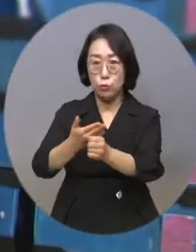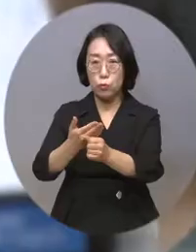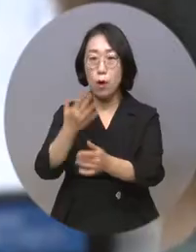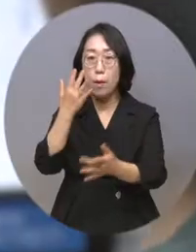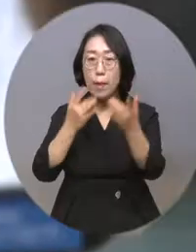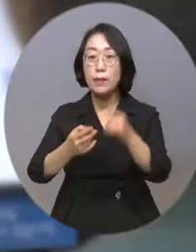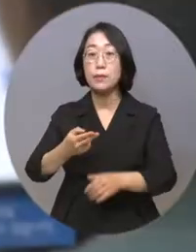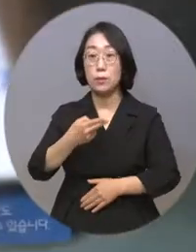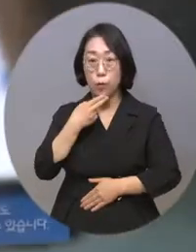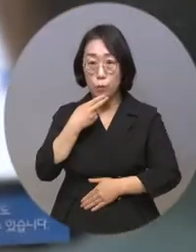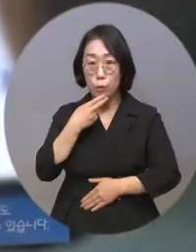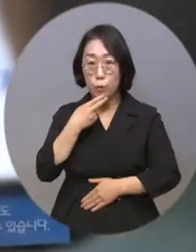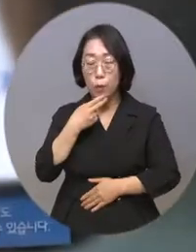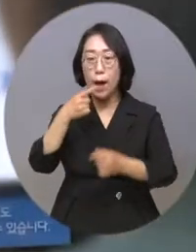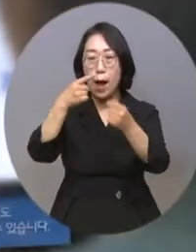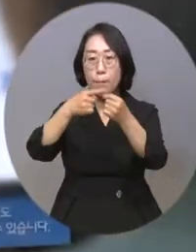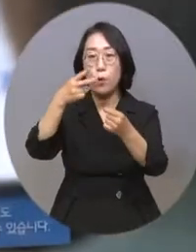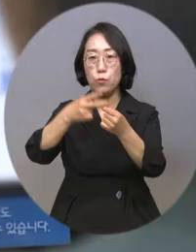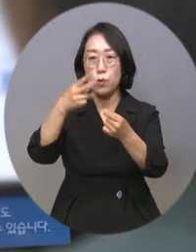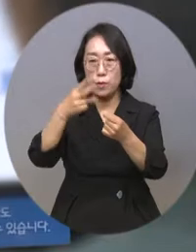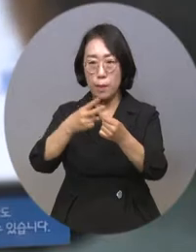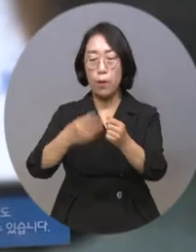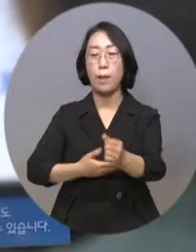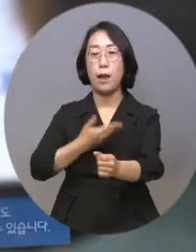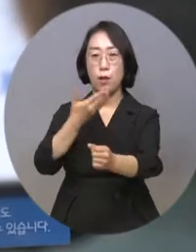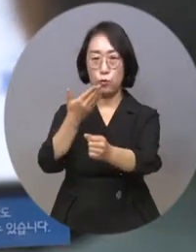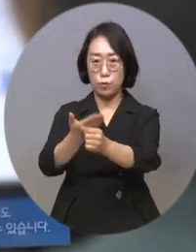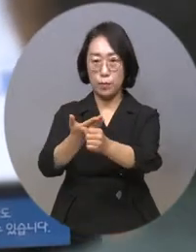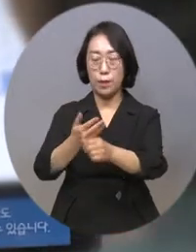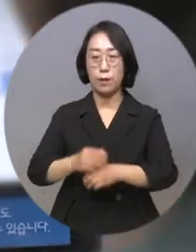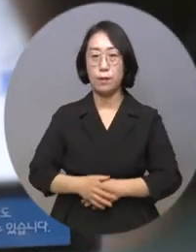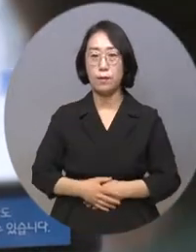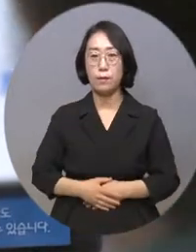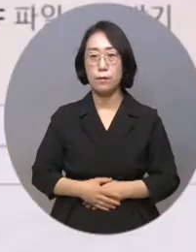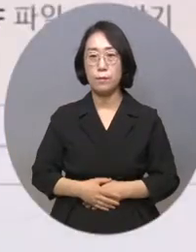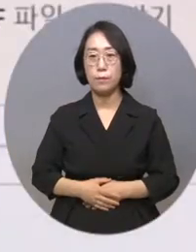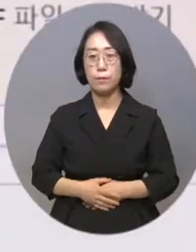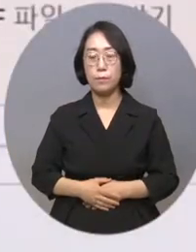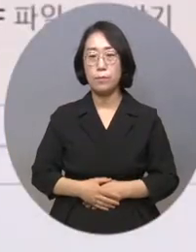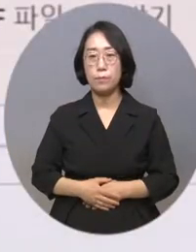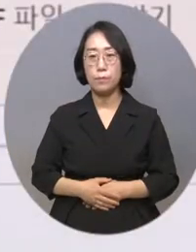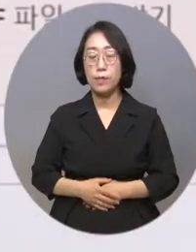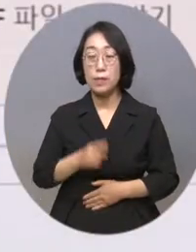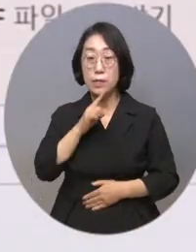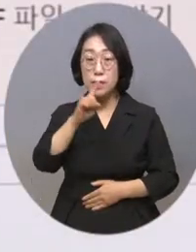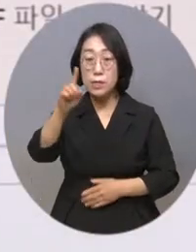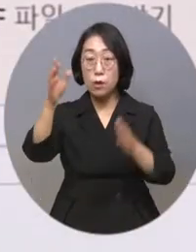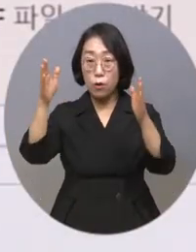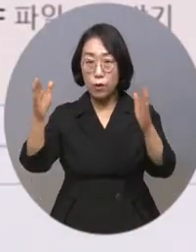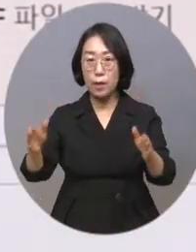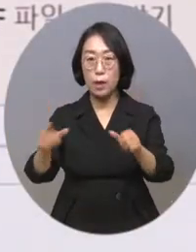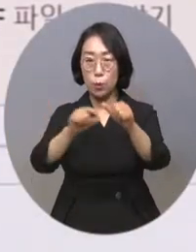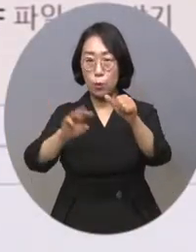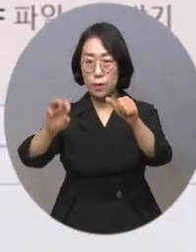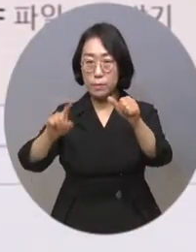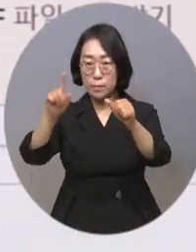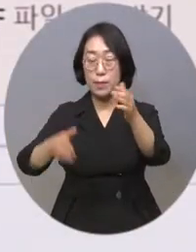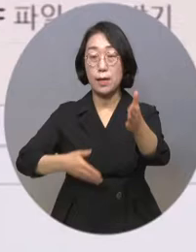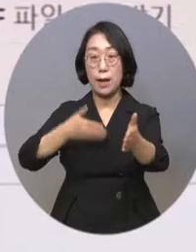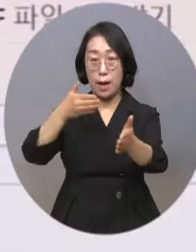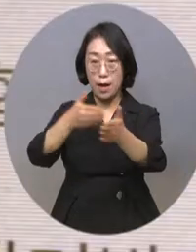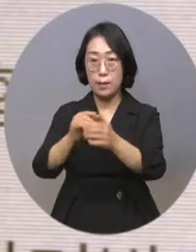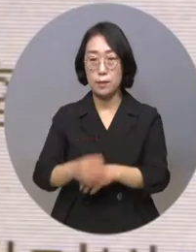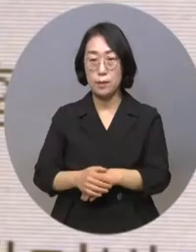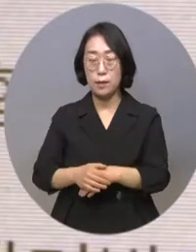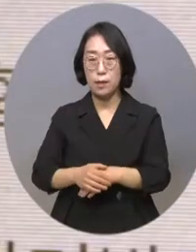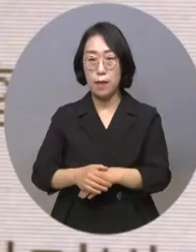누락하지 않도록 발송 횟수도 최대 3회까지 늘렸습니다. 신청 기간은 이달 31일까지며